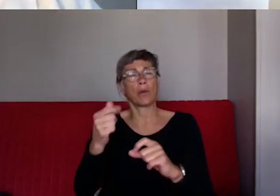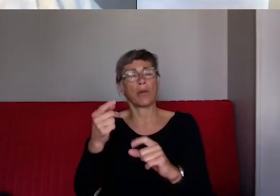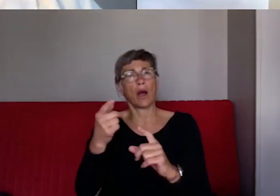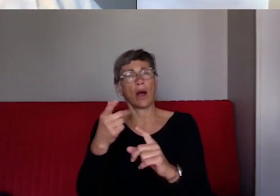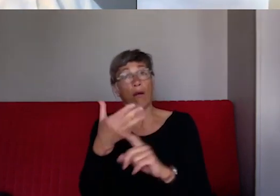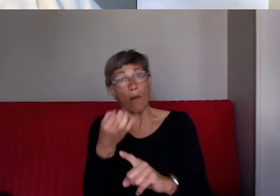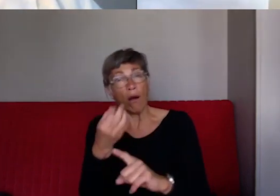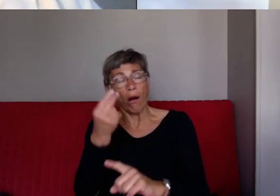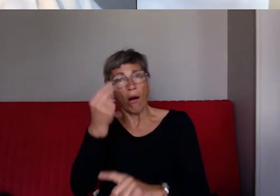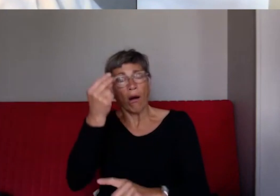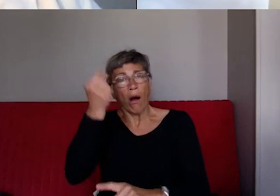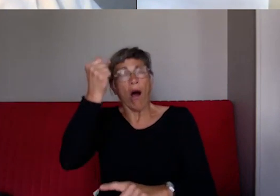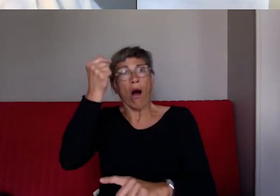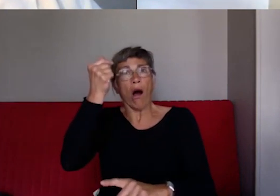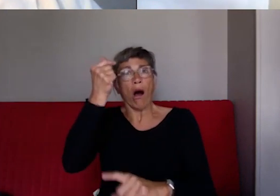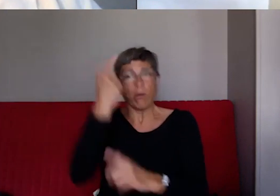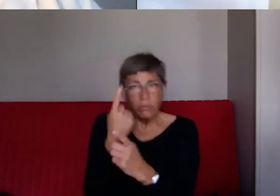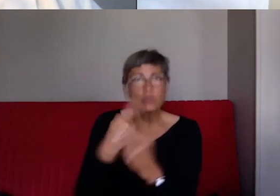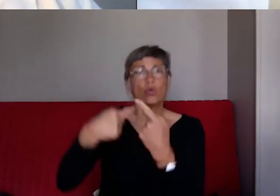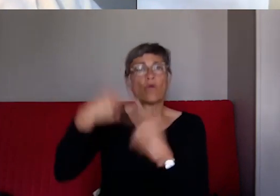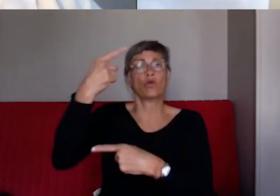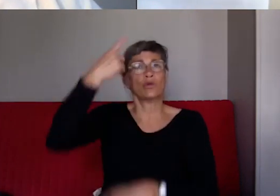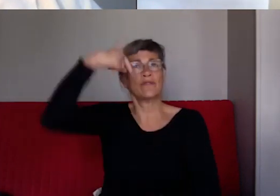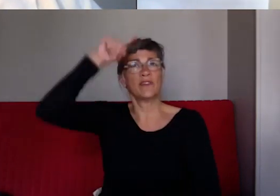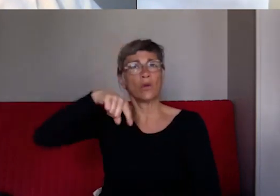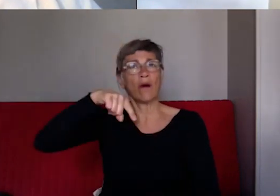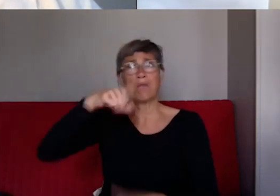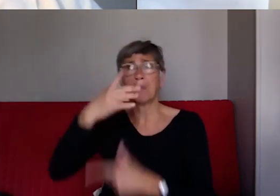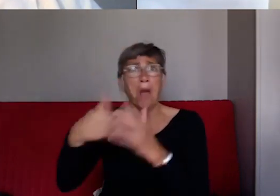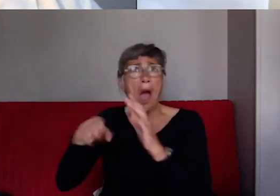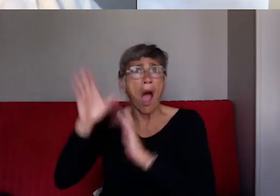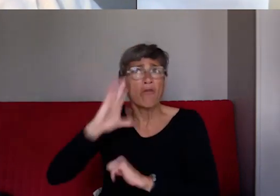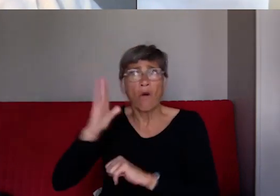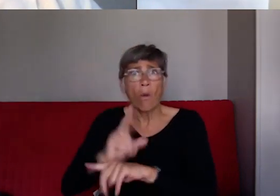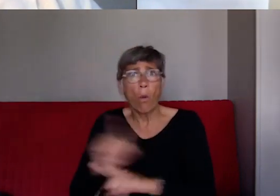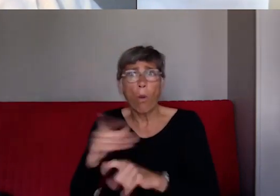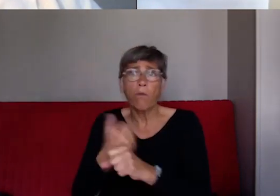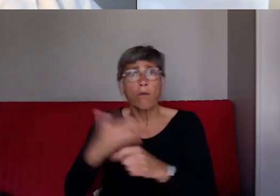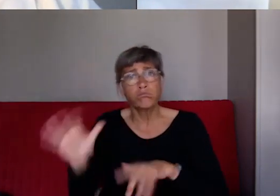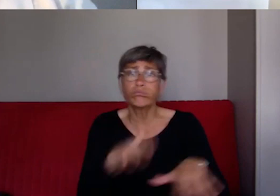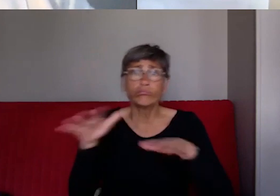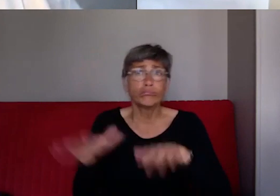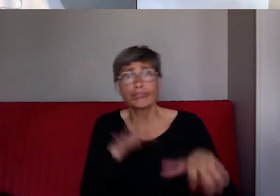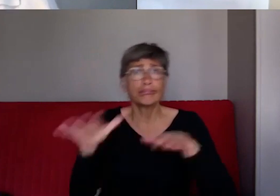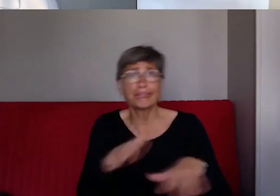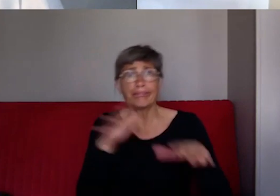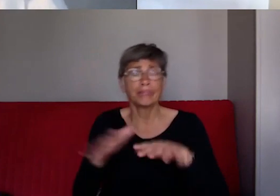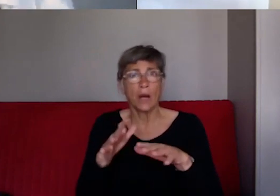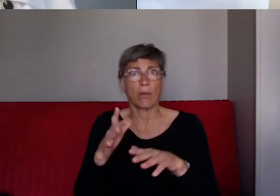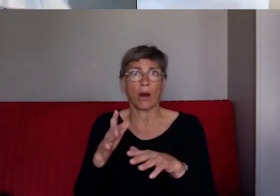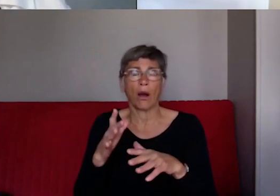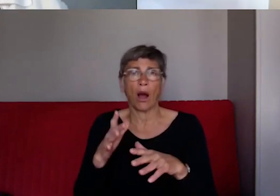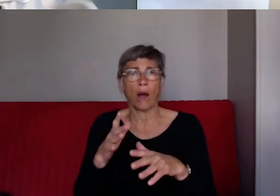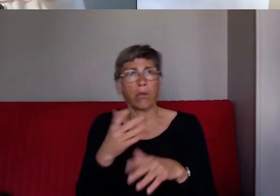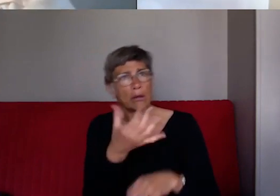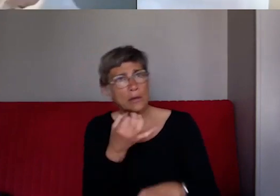qui lui a permis de devenir le philosophe extraordinaire qu'il est, hein, qu'on connaît bien, et qui nous oriente justement dans nos